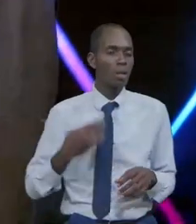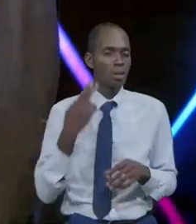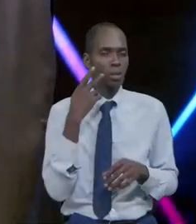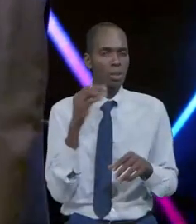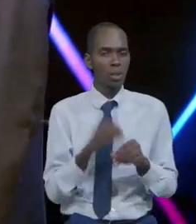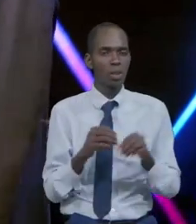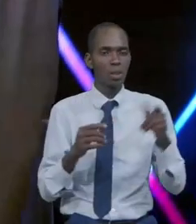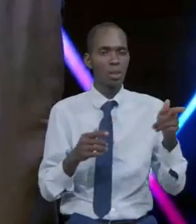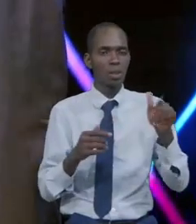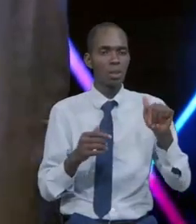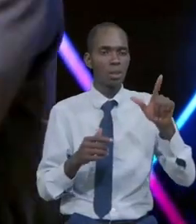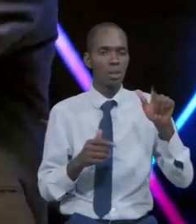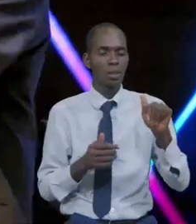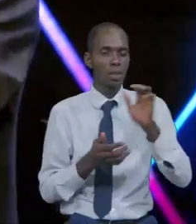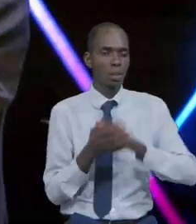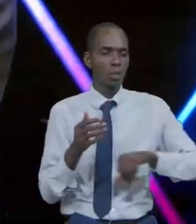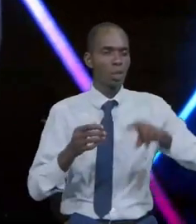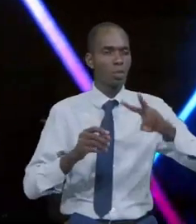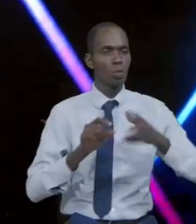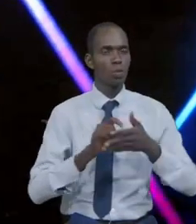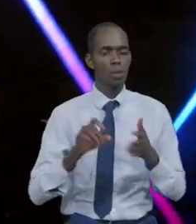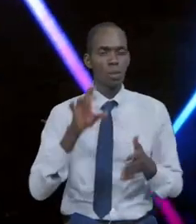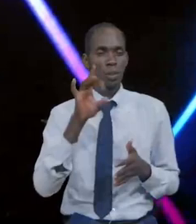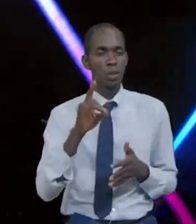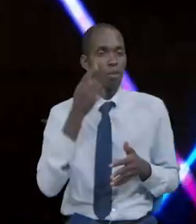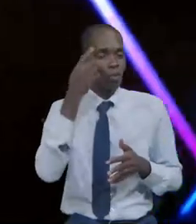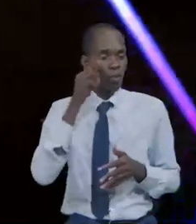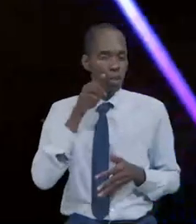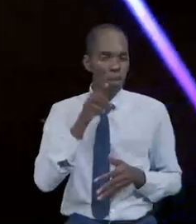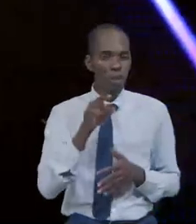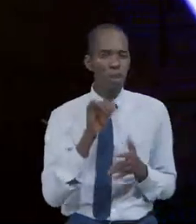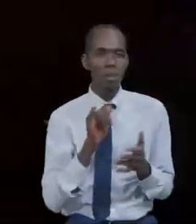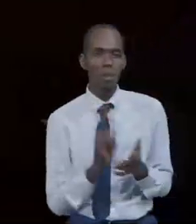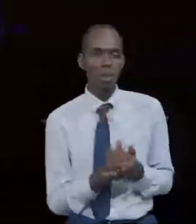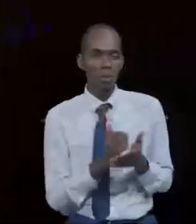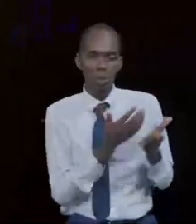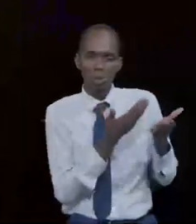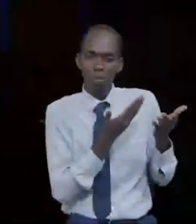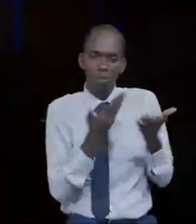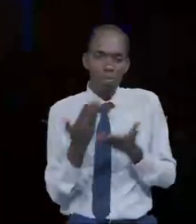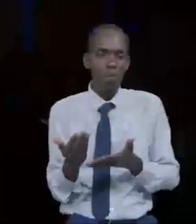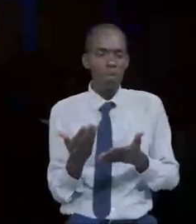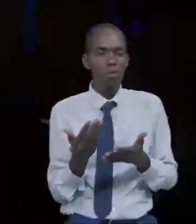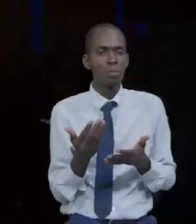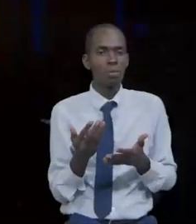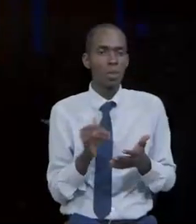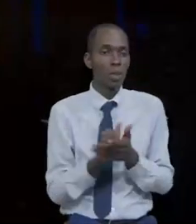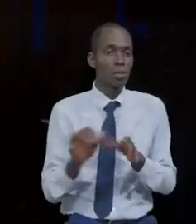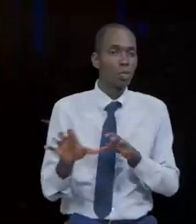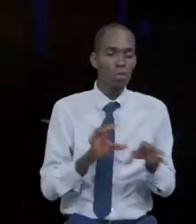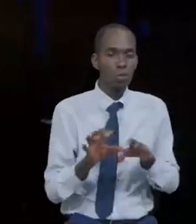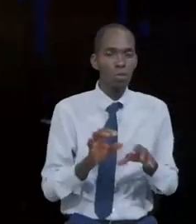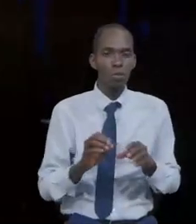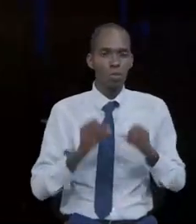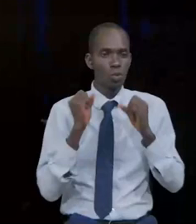Galates 2, verset 8. Car celui qui a fait de Pierre l'apôtre